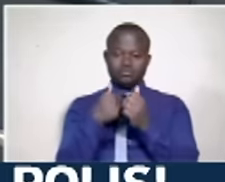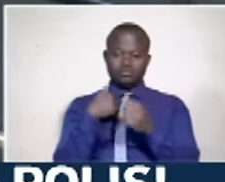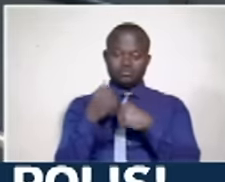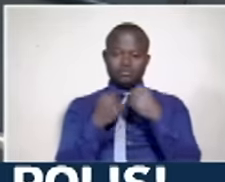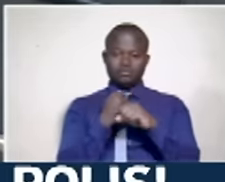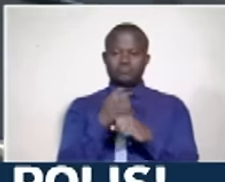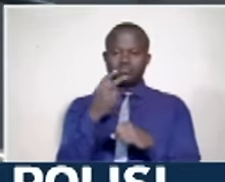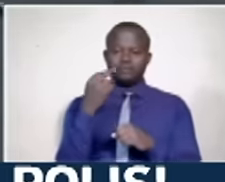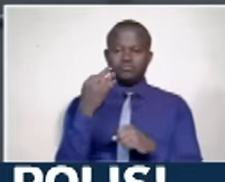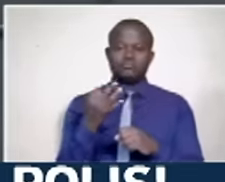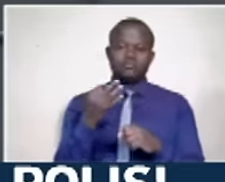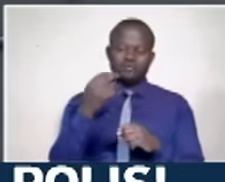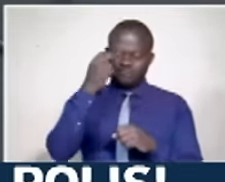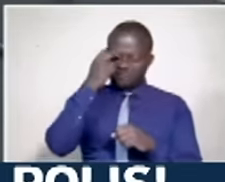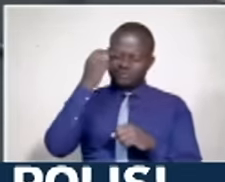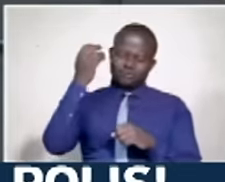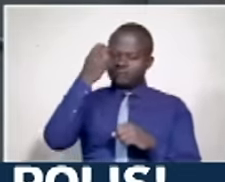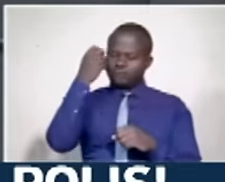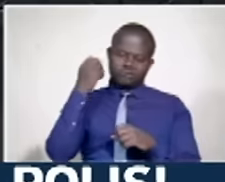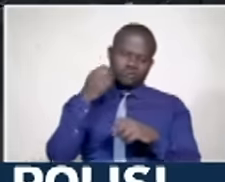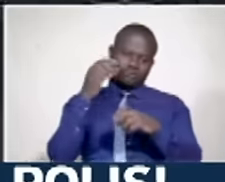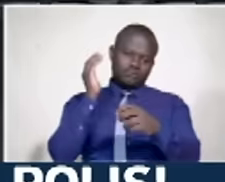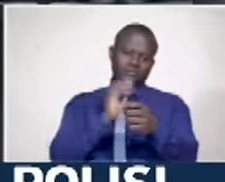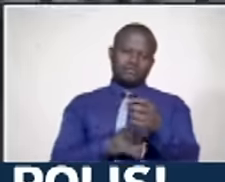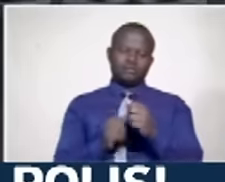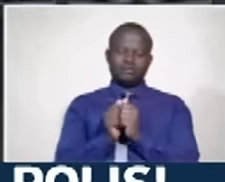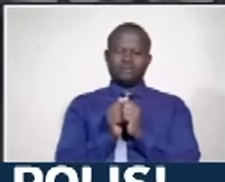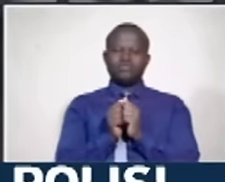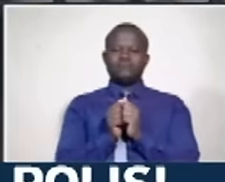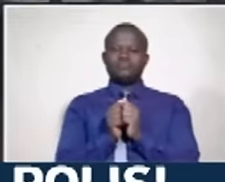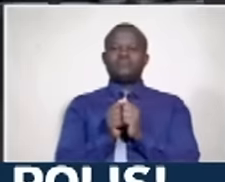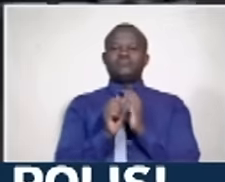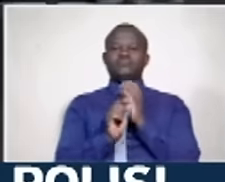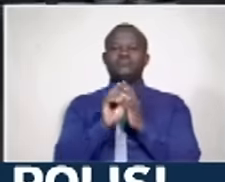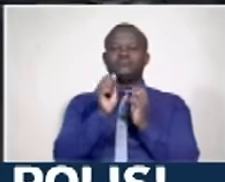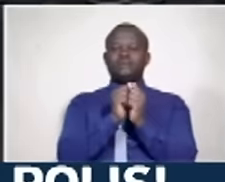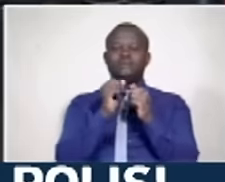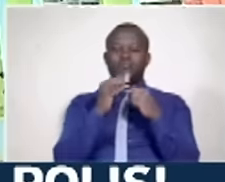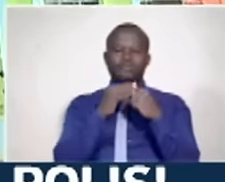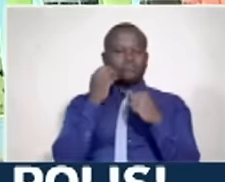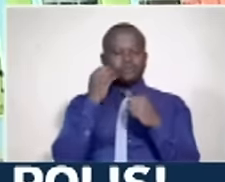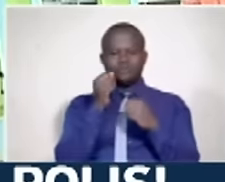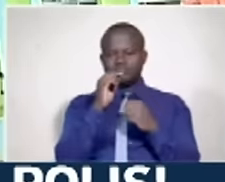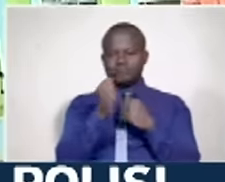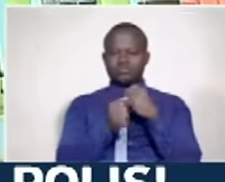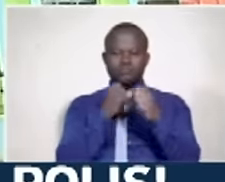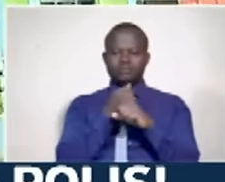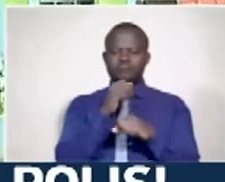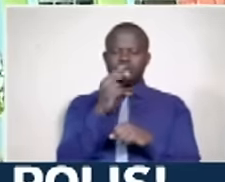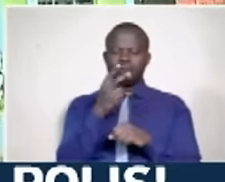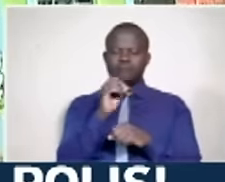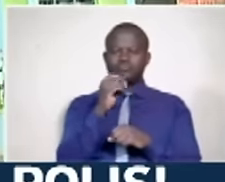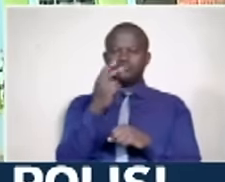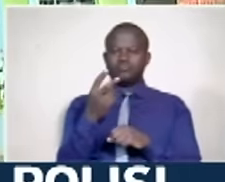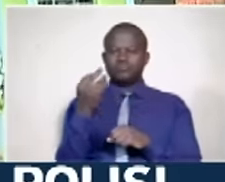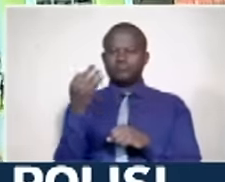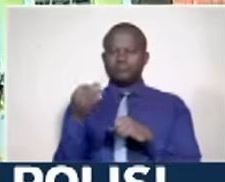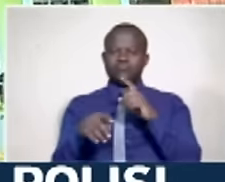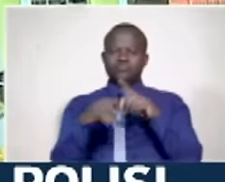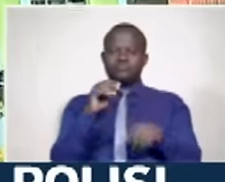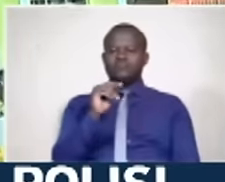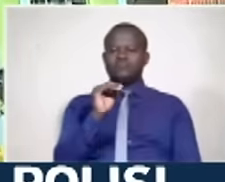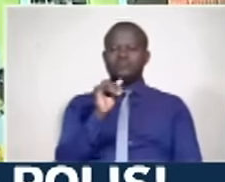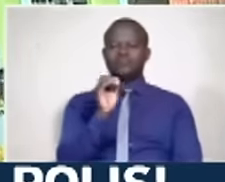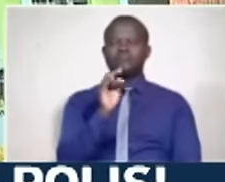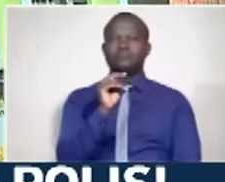23 umwe amukuramo ijisho undi amuca ukuboko. Tariki ya 18 Mutarama umwaka w'2023 hishwe